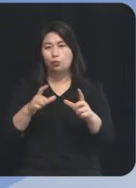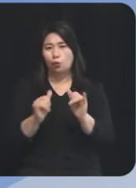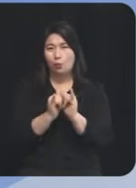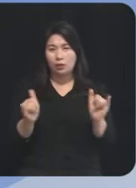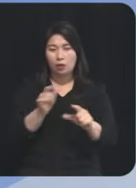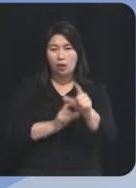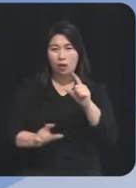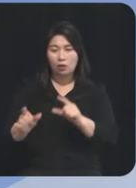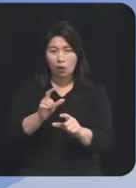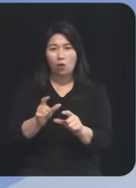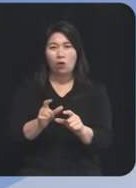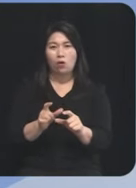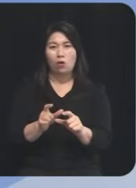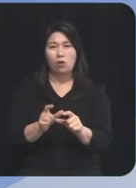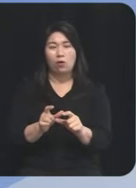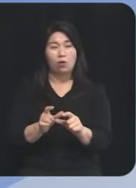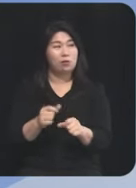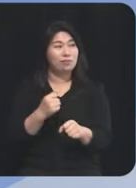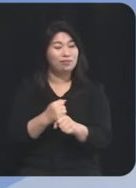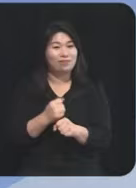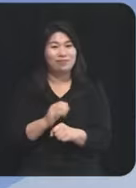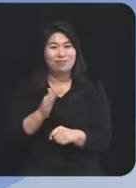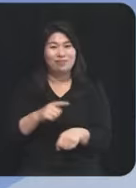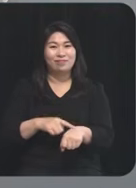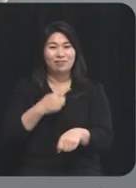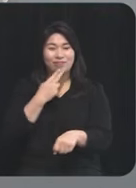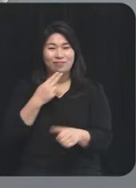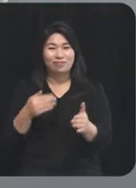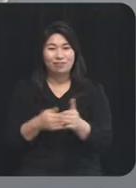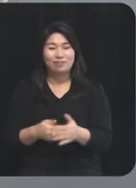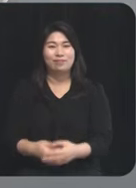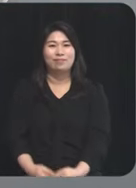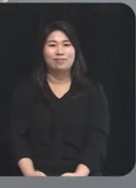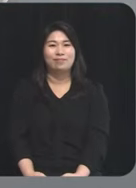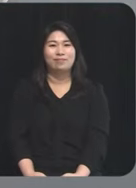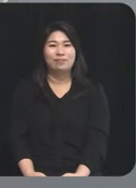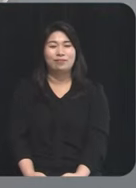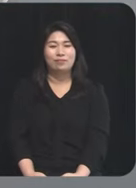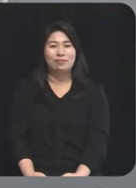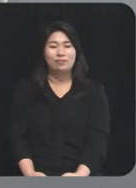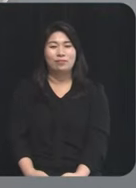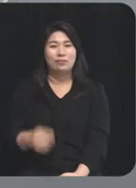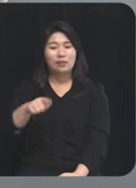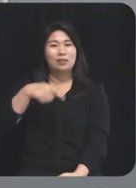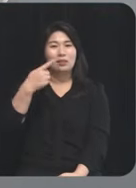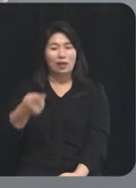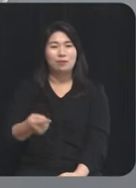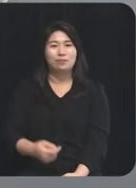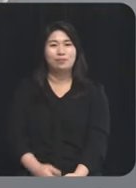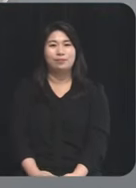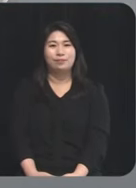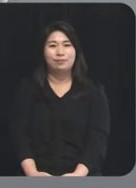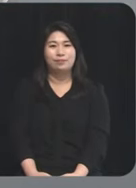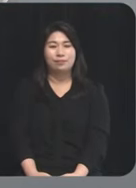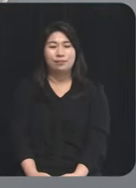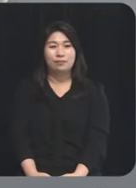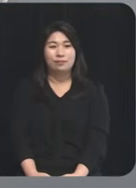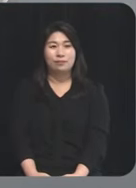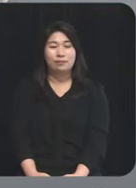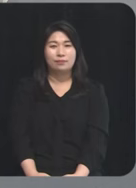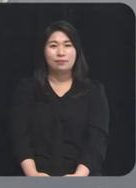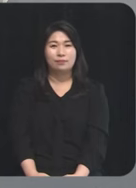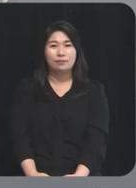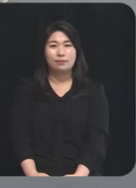더 다가서는 자세를 보여줬으면 합니다. 됐습니다. 이어서 고광철 후보 제주 제2공항에 관한 의견 말씀해